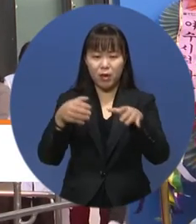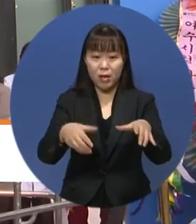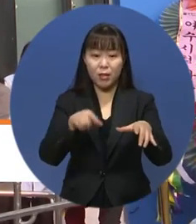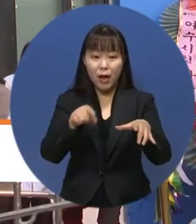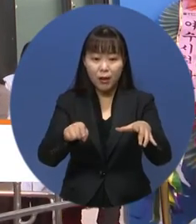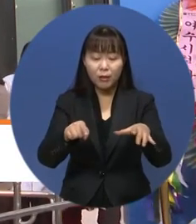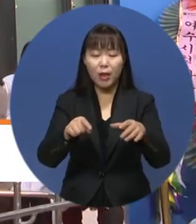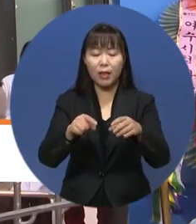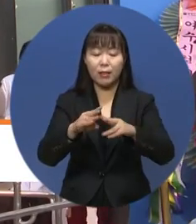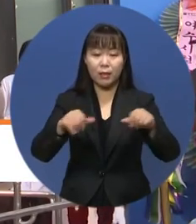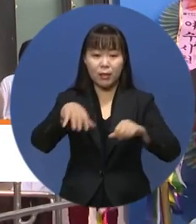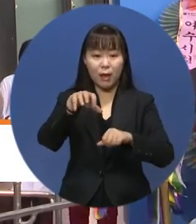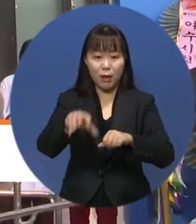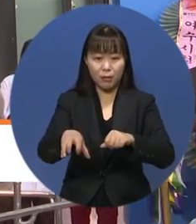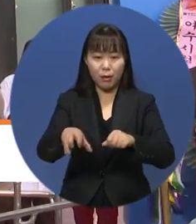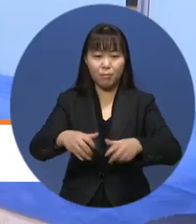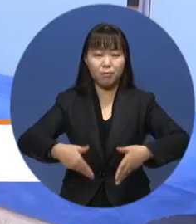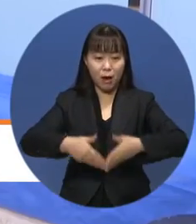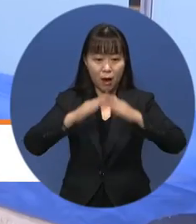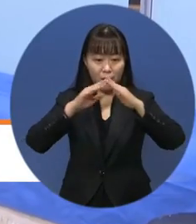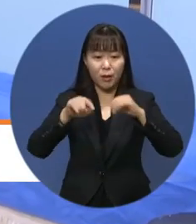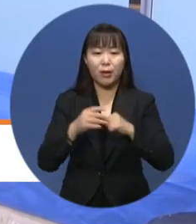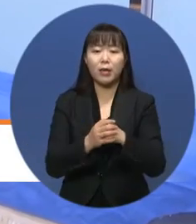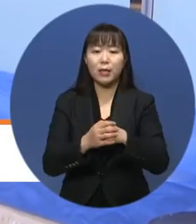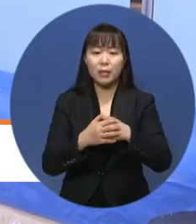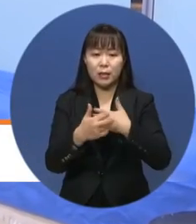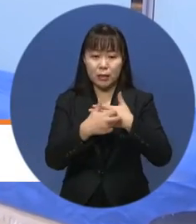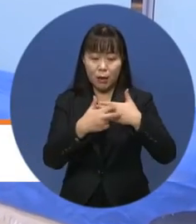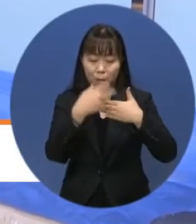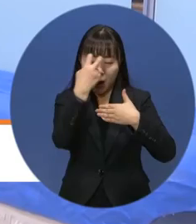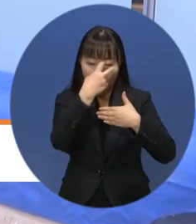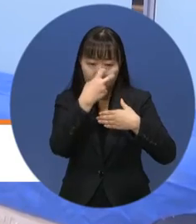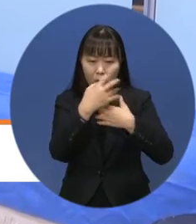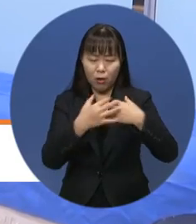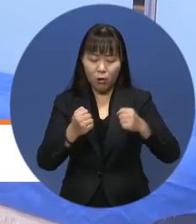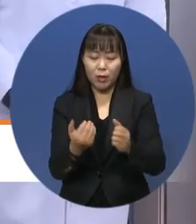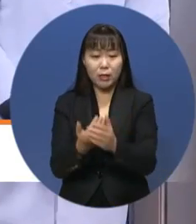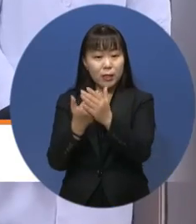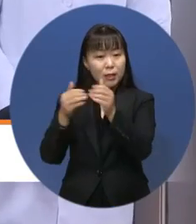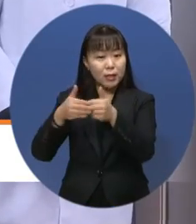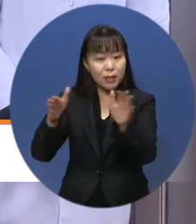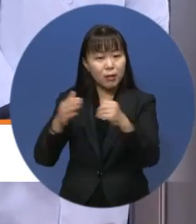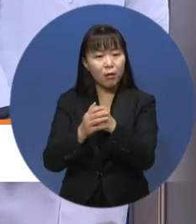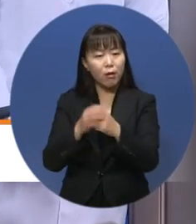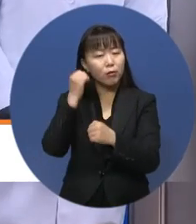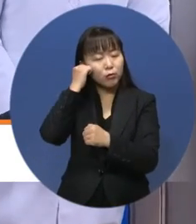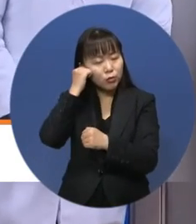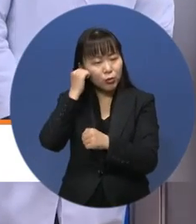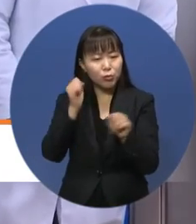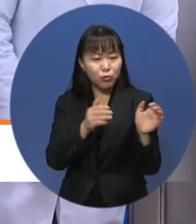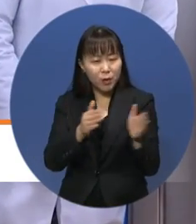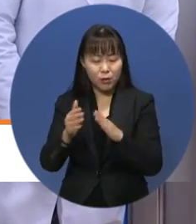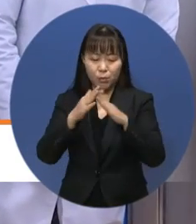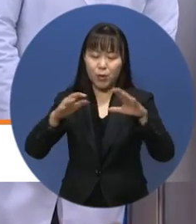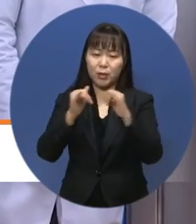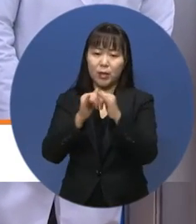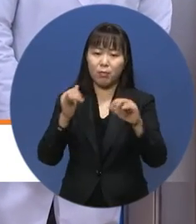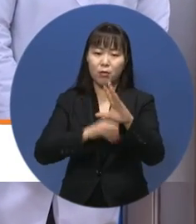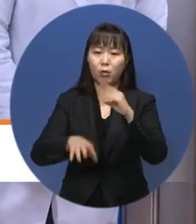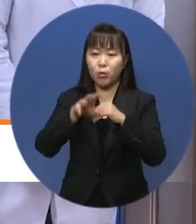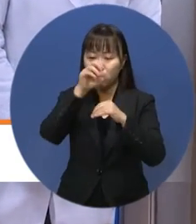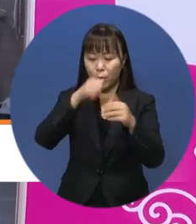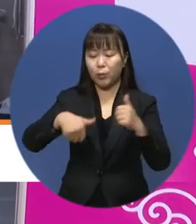연면적 158제곱미터의 보건진료소는 진료실과 건강증진실, 숙소 등이 마련돼 주민들이 보다